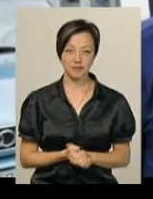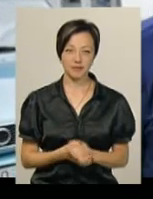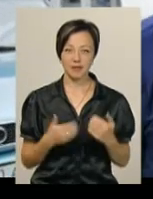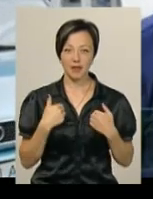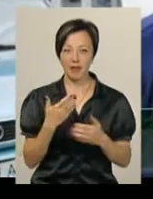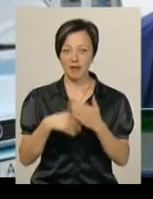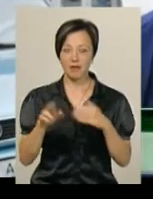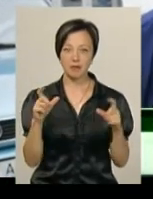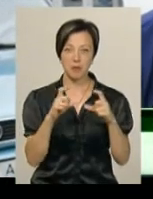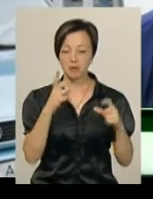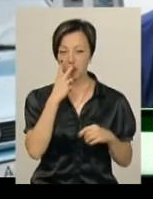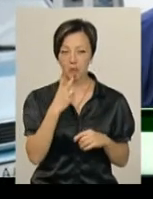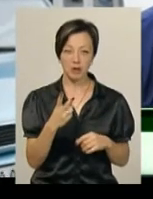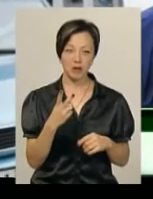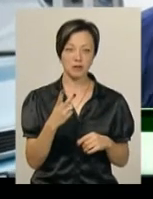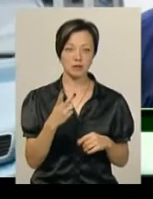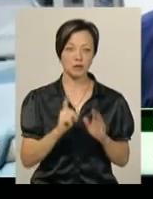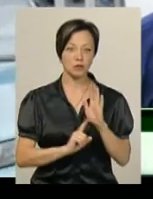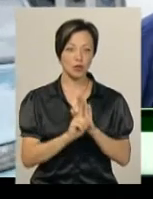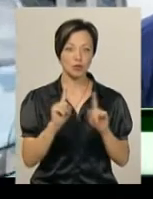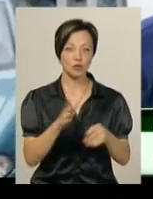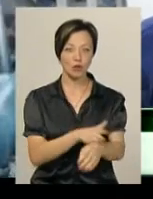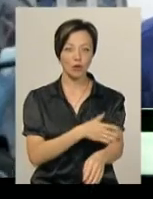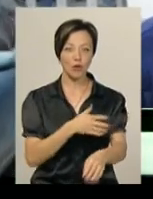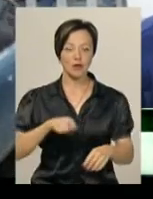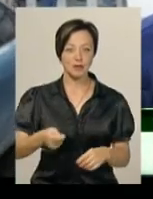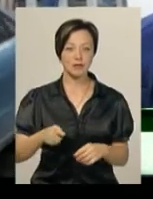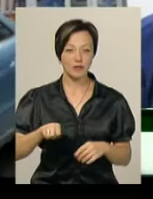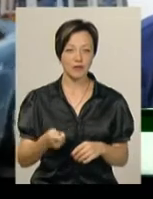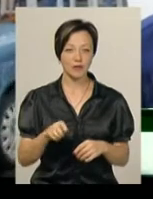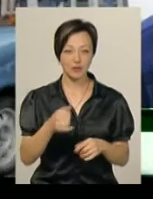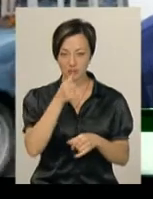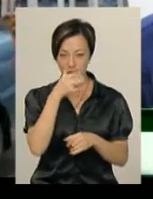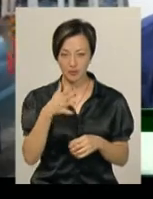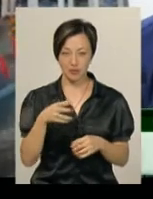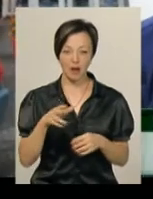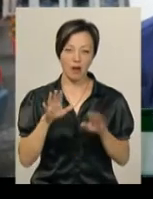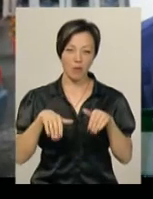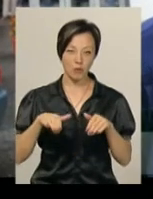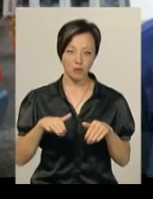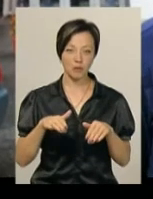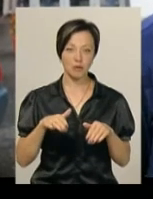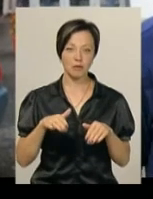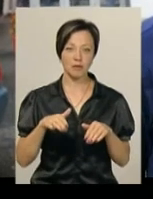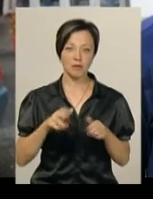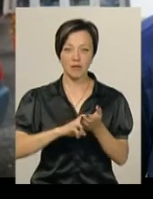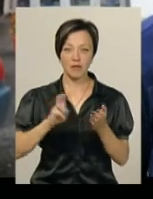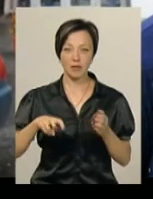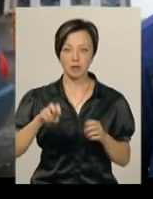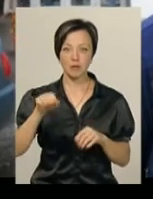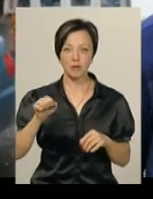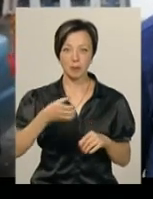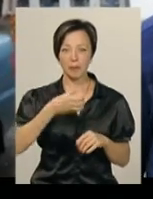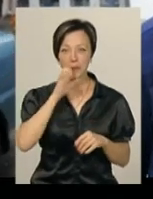з магазина, побачив, спочатку дуже довго заводився, щось рушав, крутився, а потім вийшов з пляшкою пива,